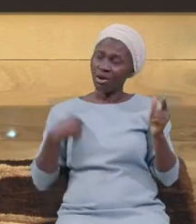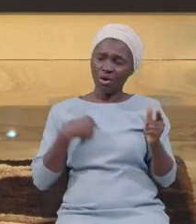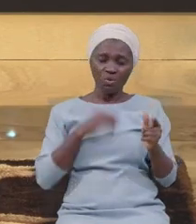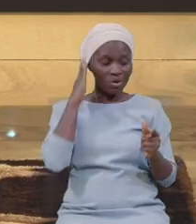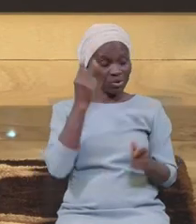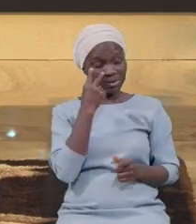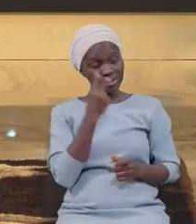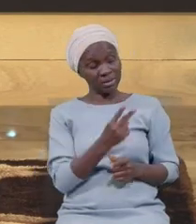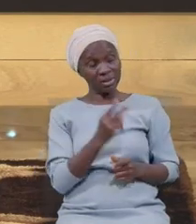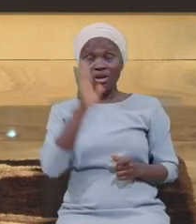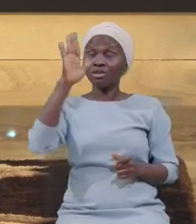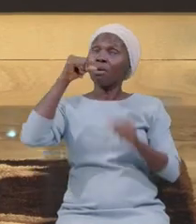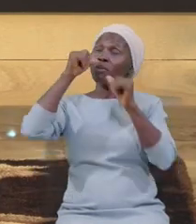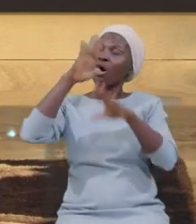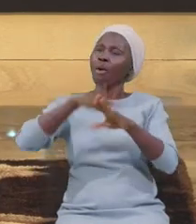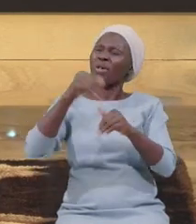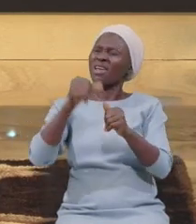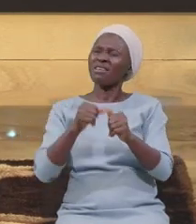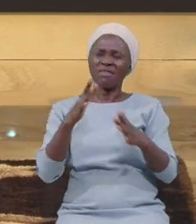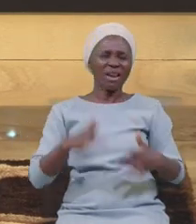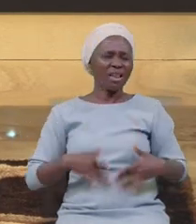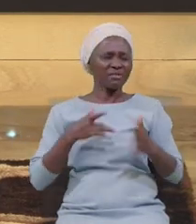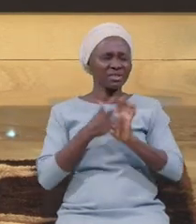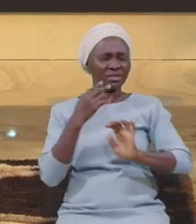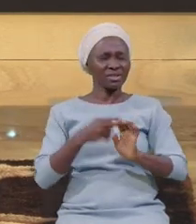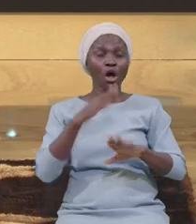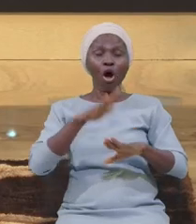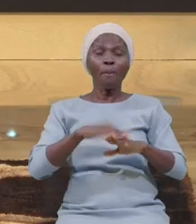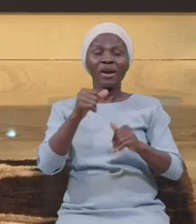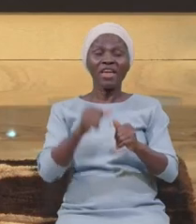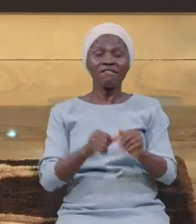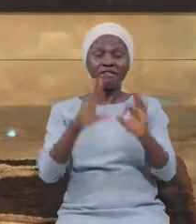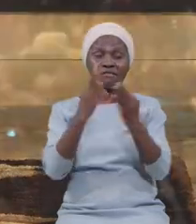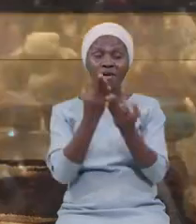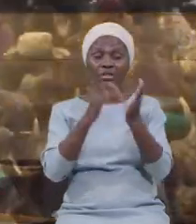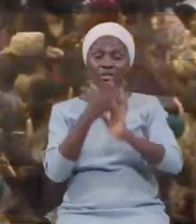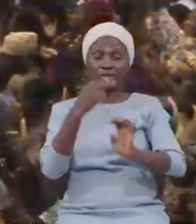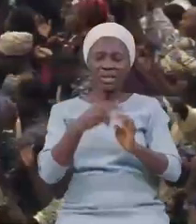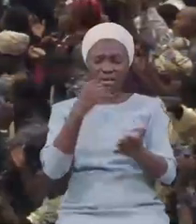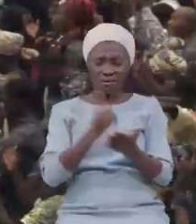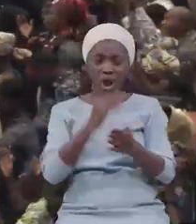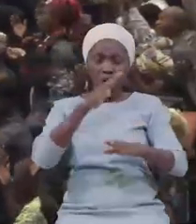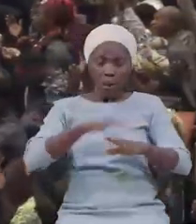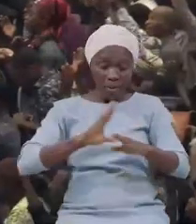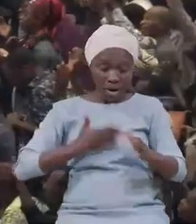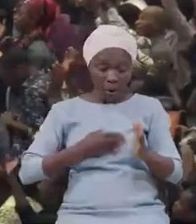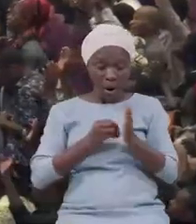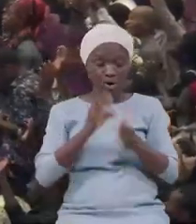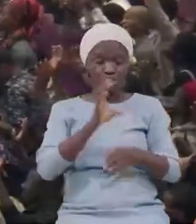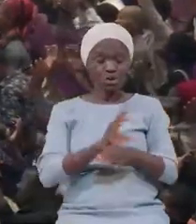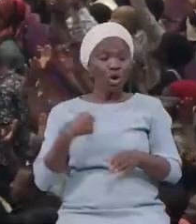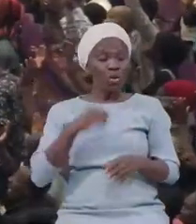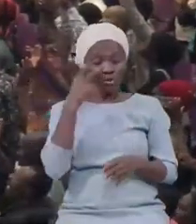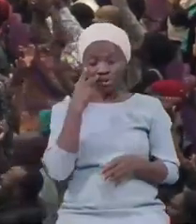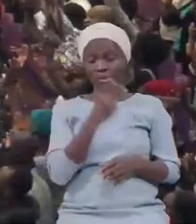ta bénédiction sur toute vie, sur toute famille, sur notre église entière. Nous venons ta